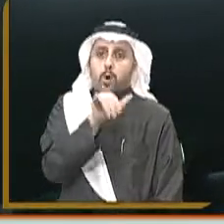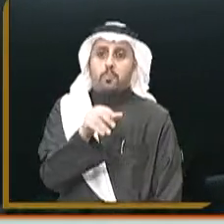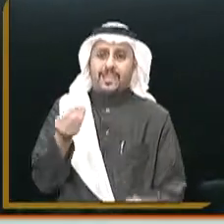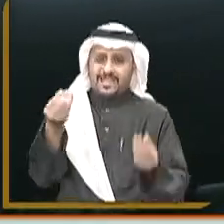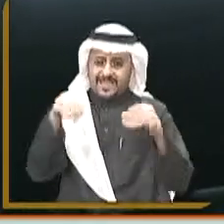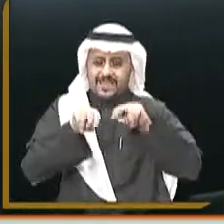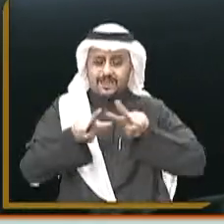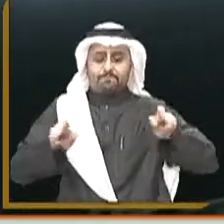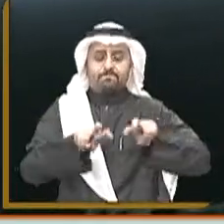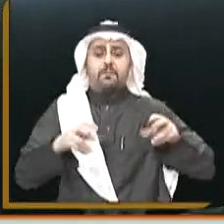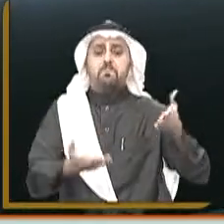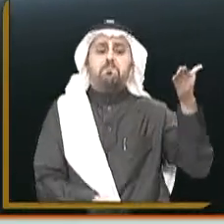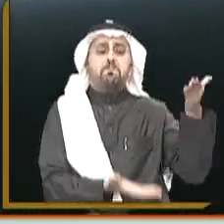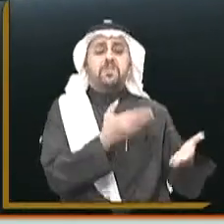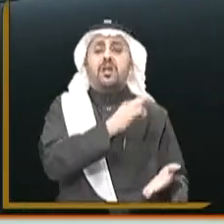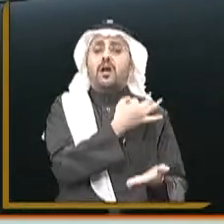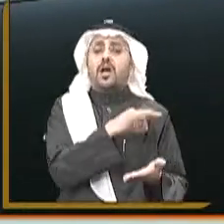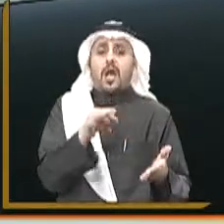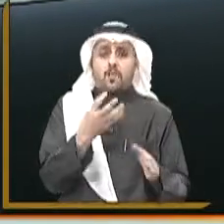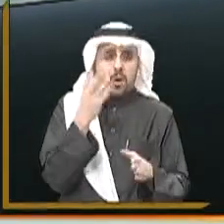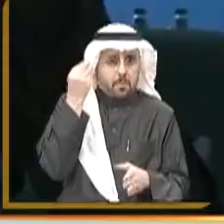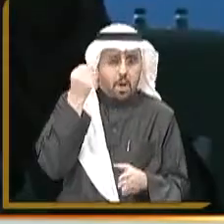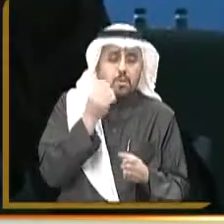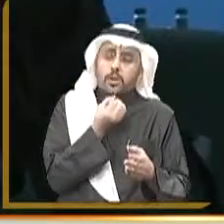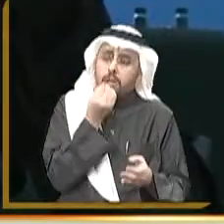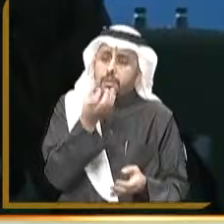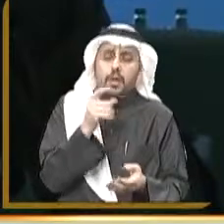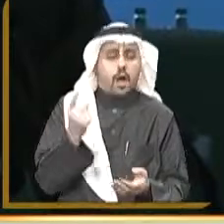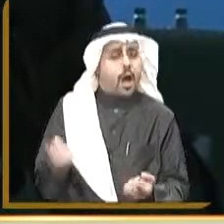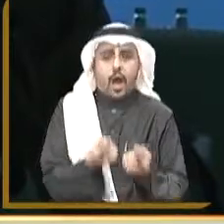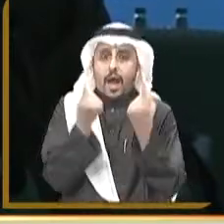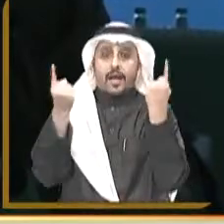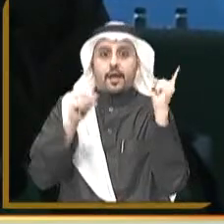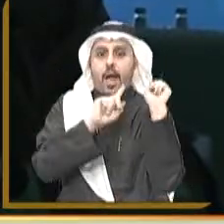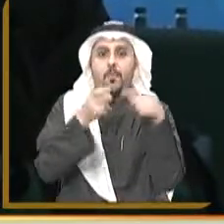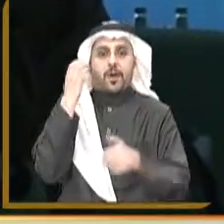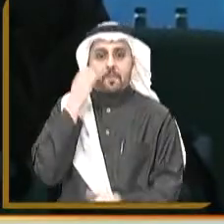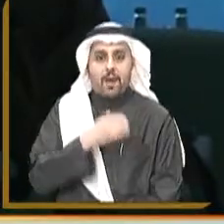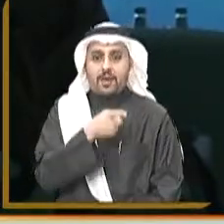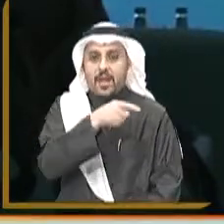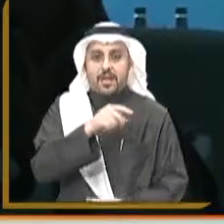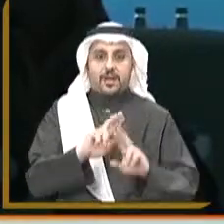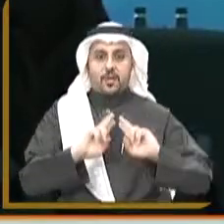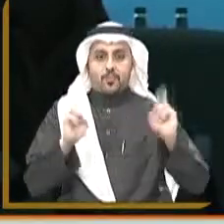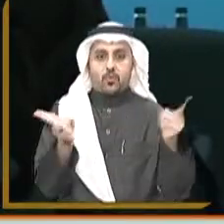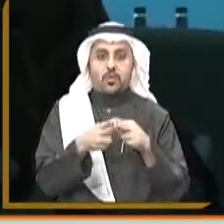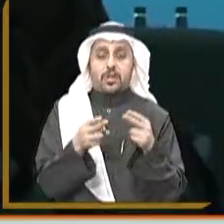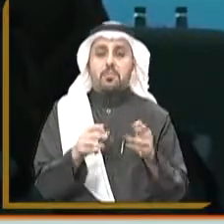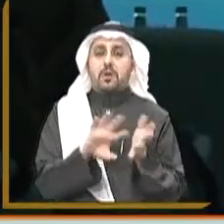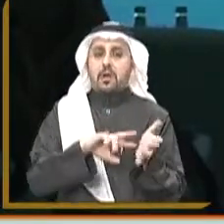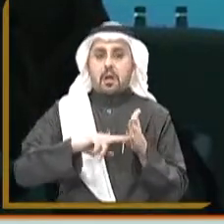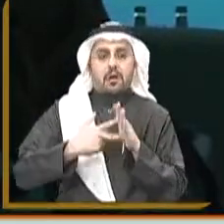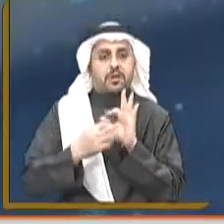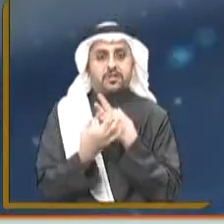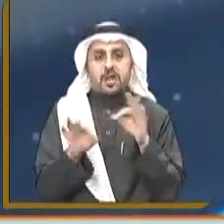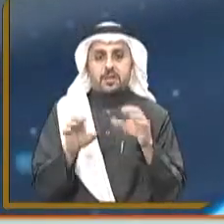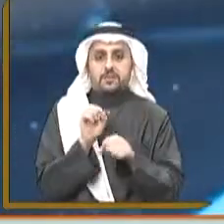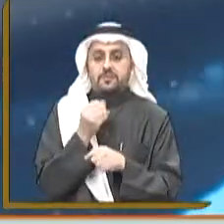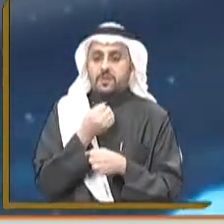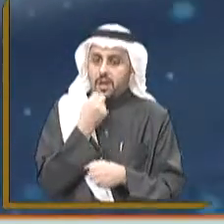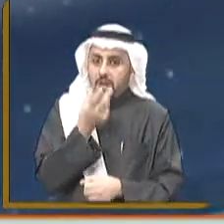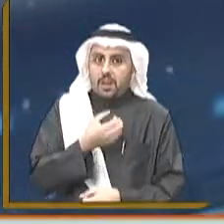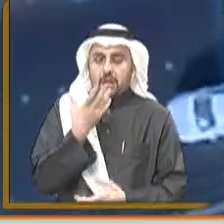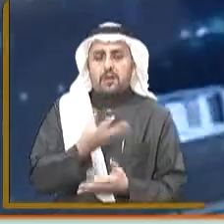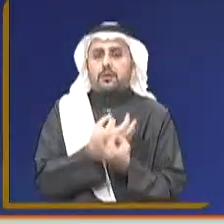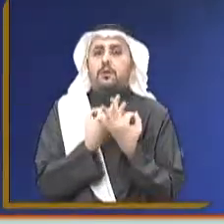يتعلق بالميزانية العامة للدولة ناقش خلال يومين الاستدامة المالية ومحركات النمو